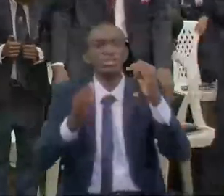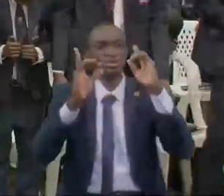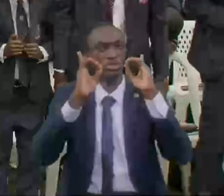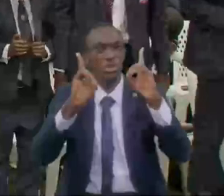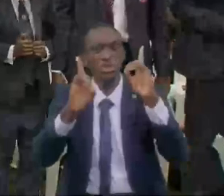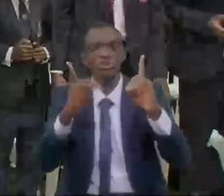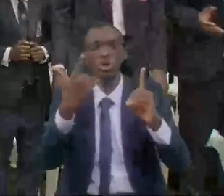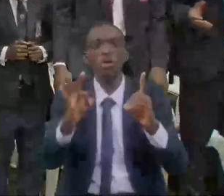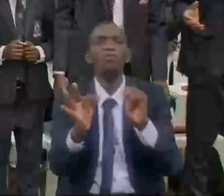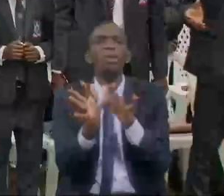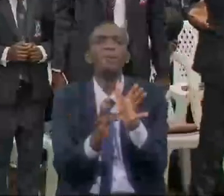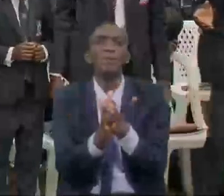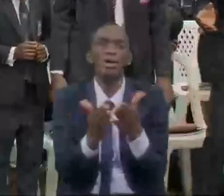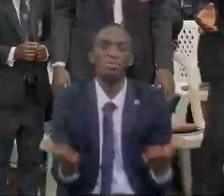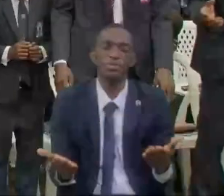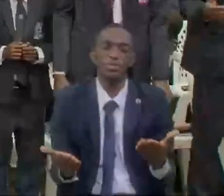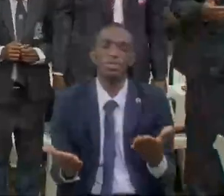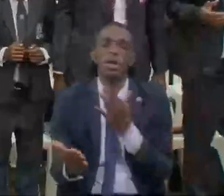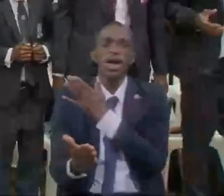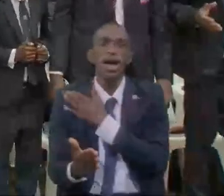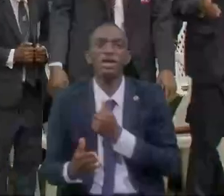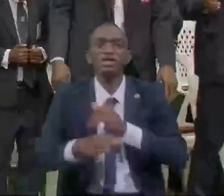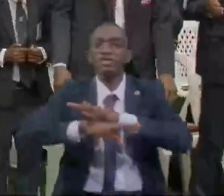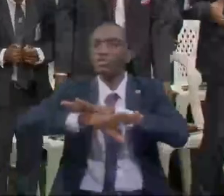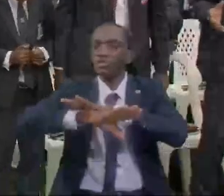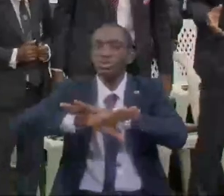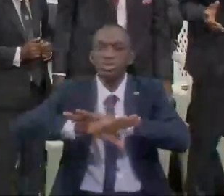Maintiens les doctrines de la Bible.